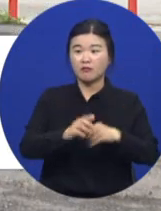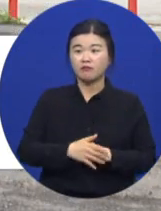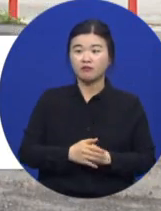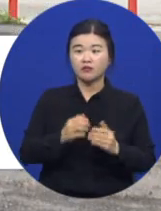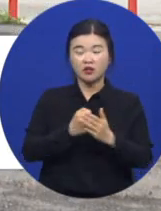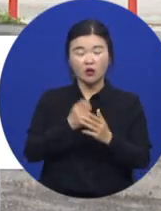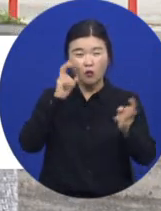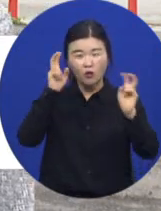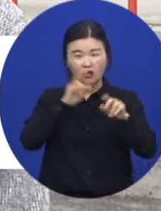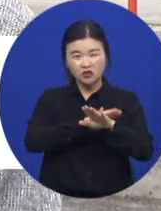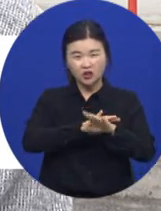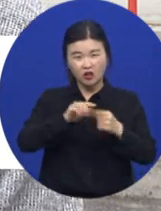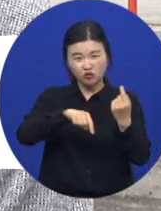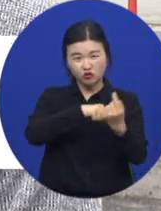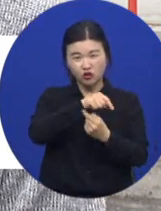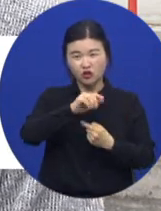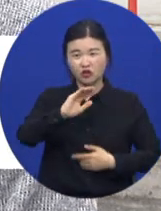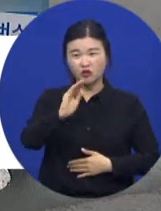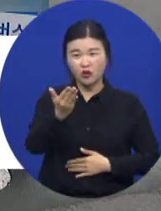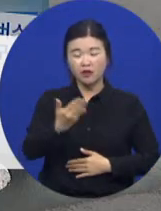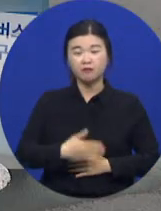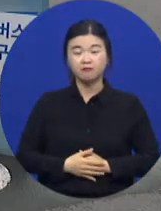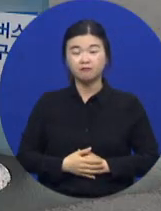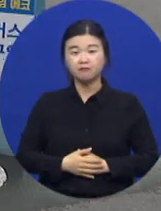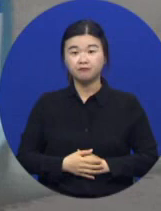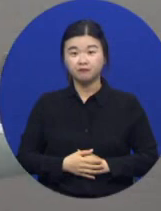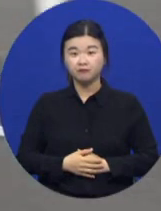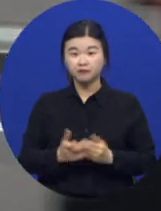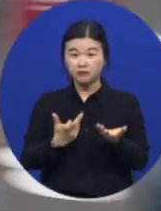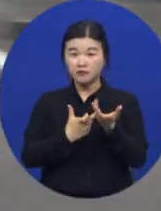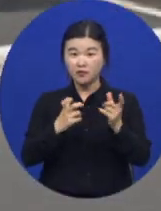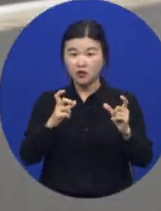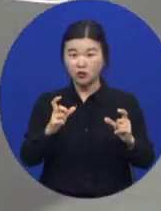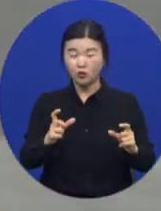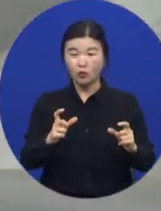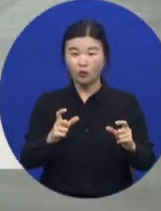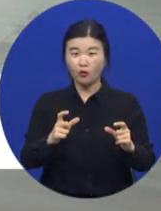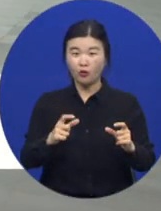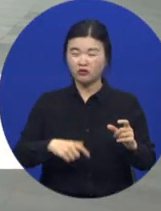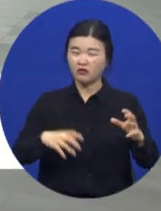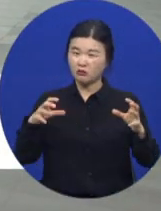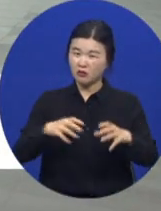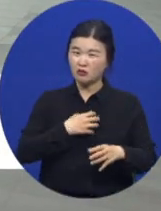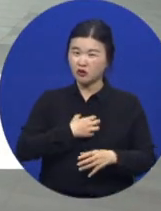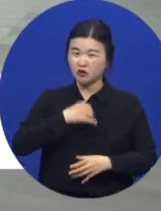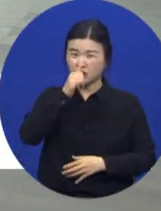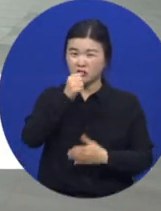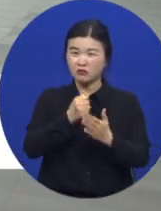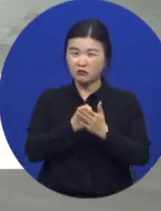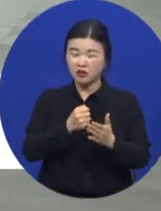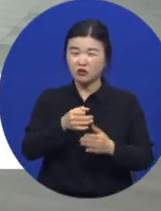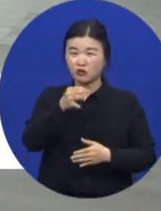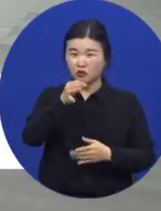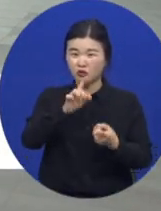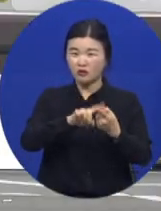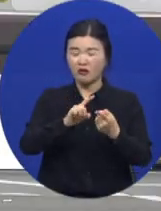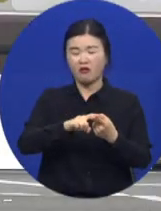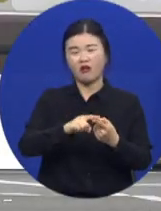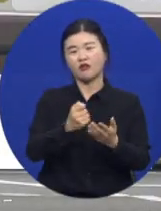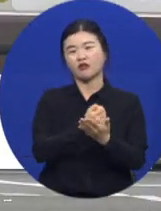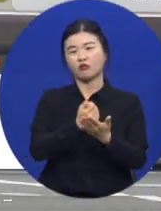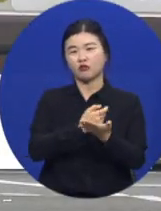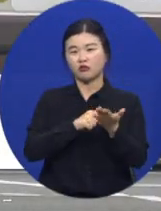상황이죠. 그래야 회사가 유지가 되고 운영이 되는. 제주도는 담합 우려가 있다며 상하한제 도입에 난색을